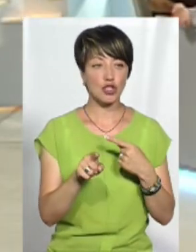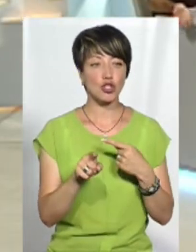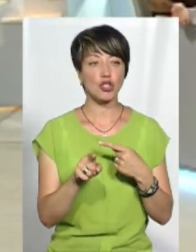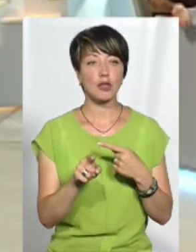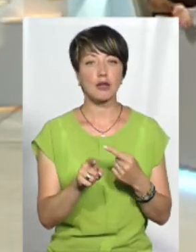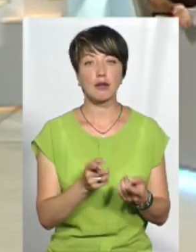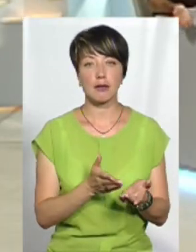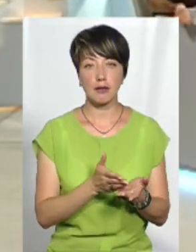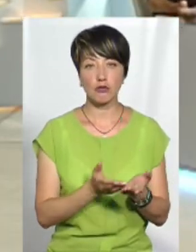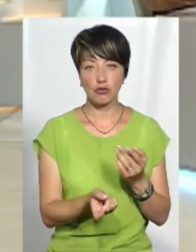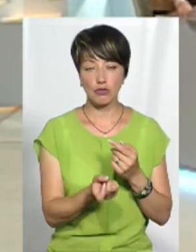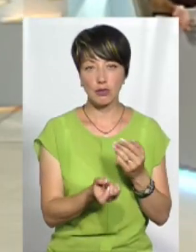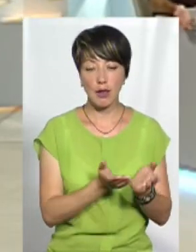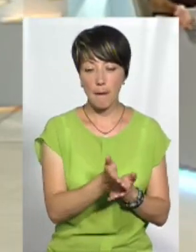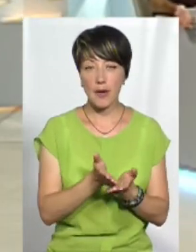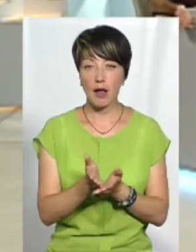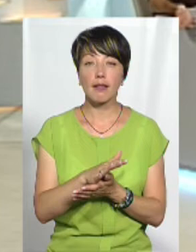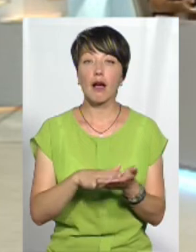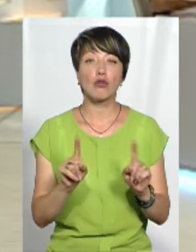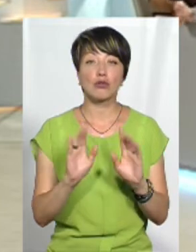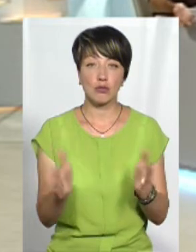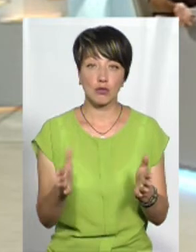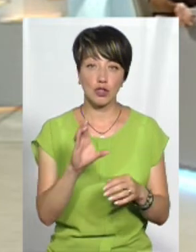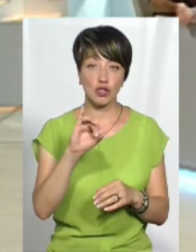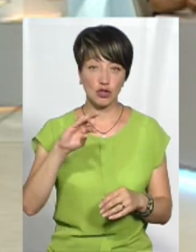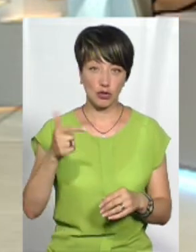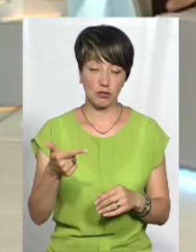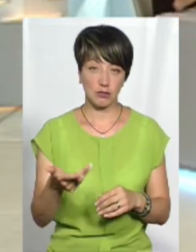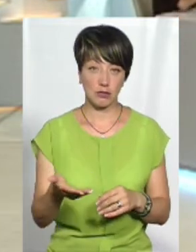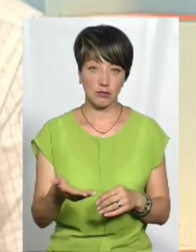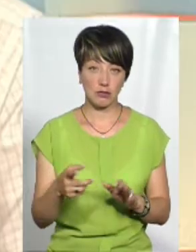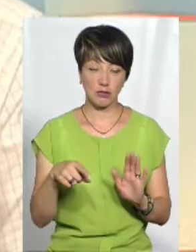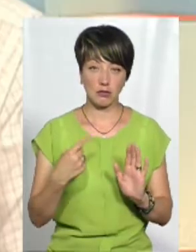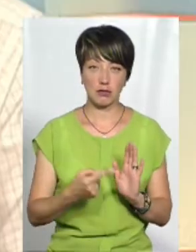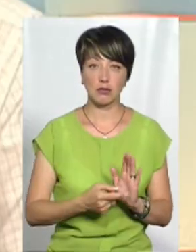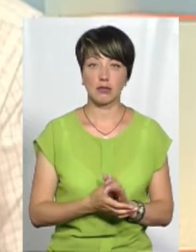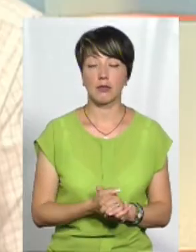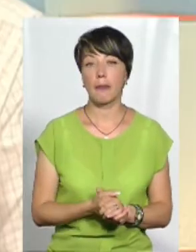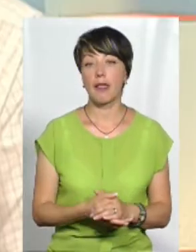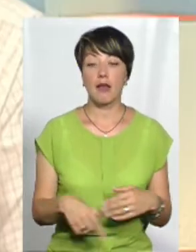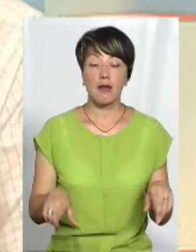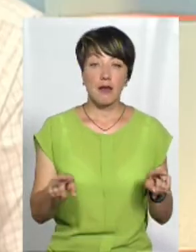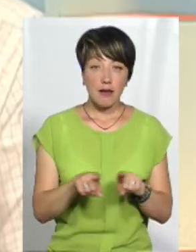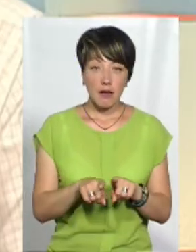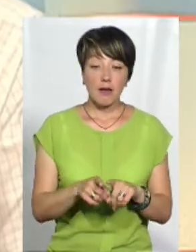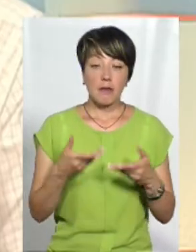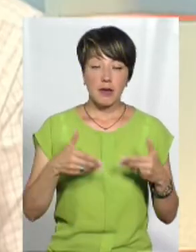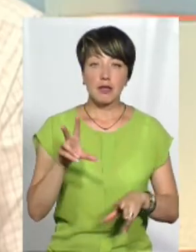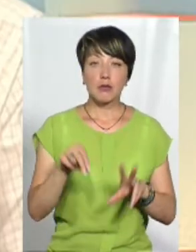інших направлень. Але що буде далі, от в січні? Ну, все-таки ми сподіваємося, що